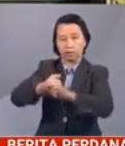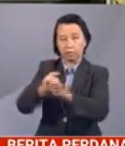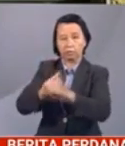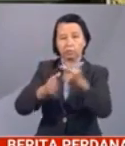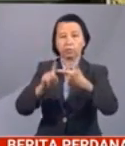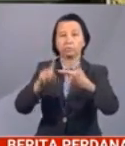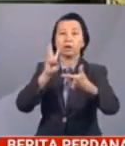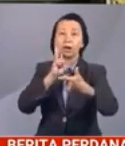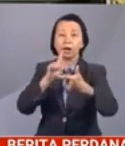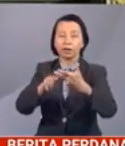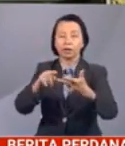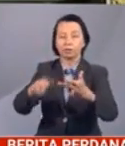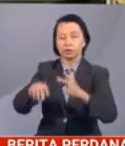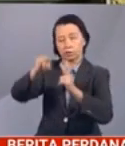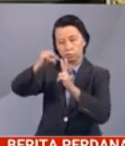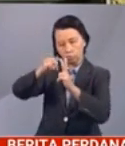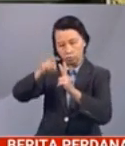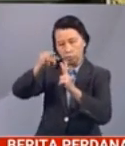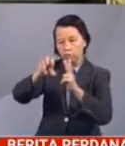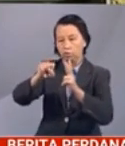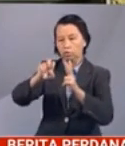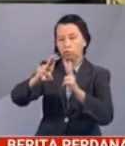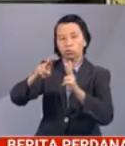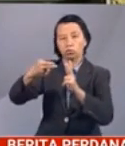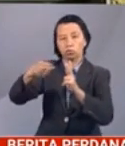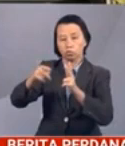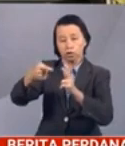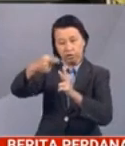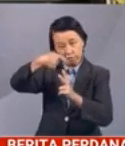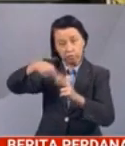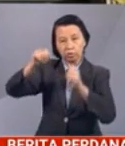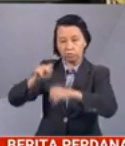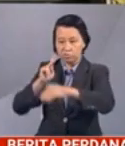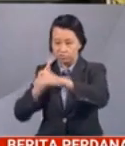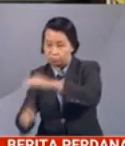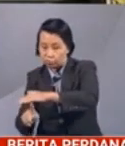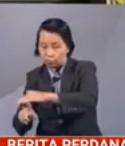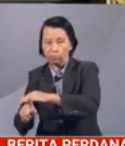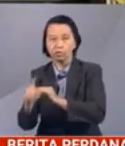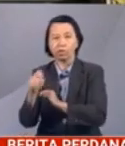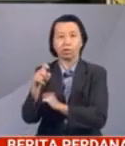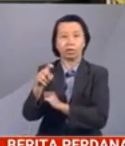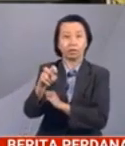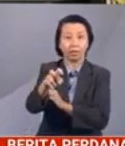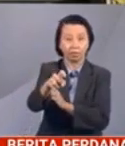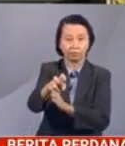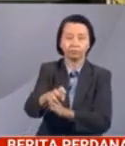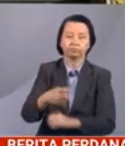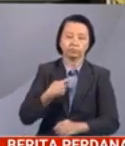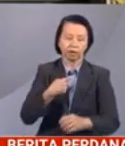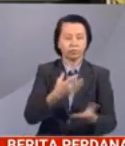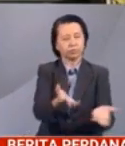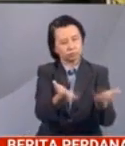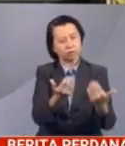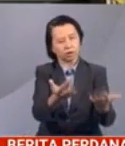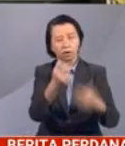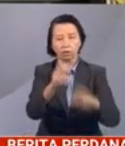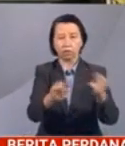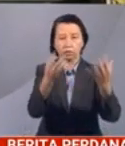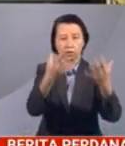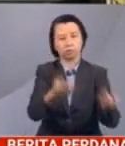air dan suhu. Proses itu boleh membunuhkan kuman. Kami menggalakkan orang